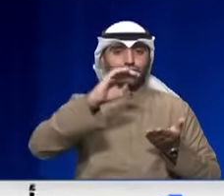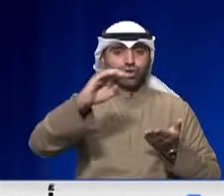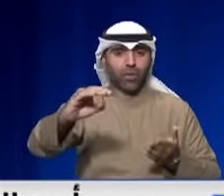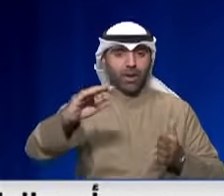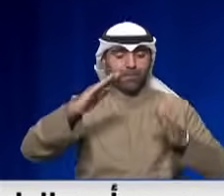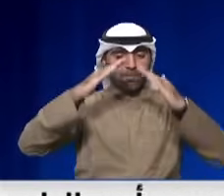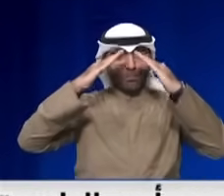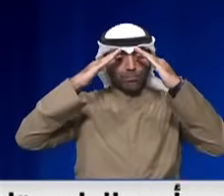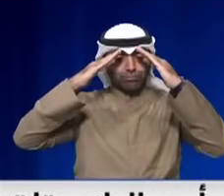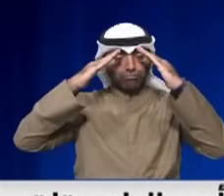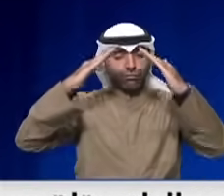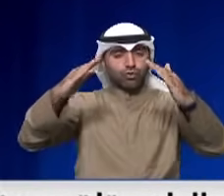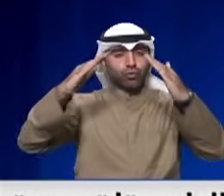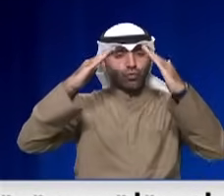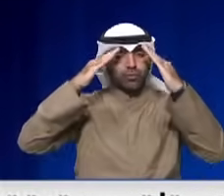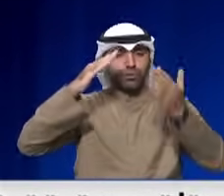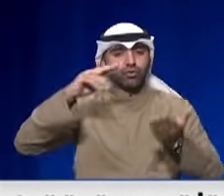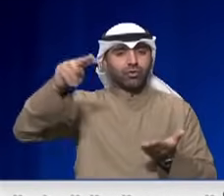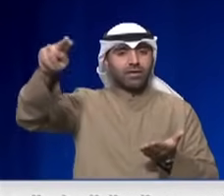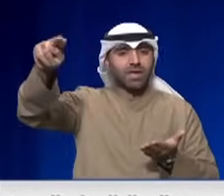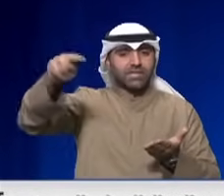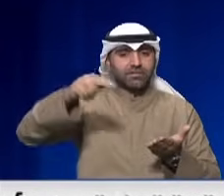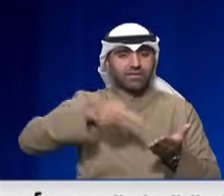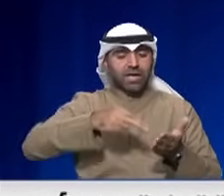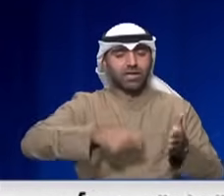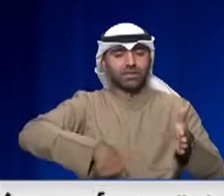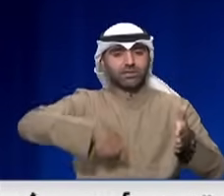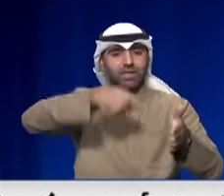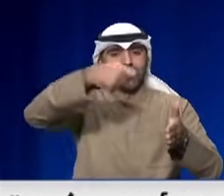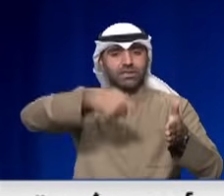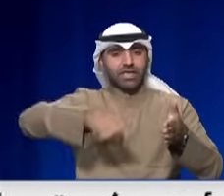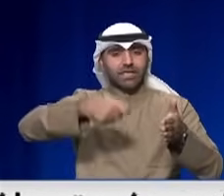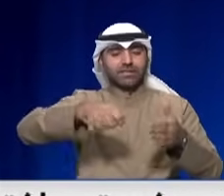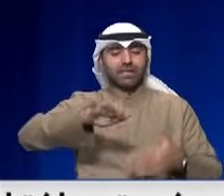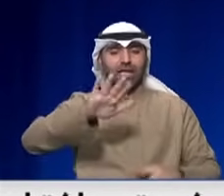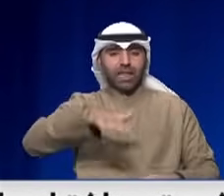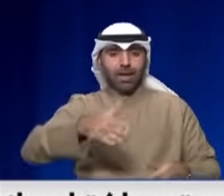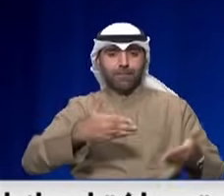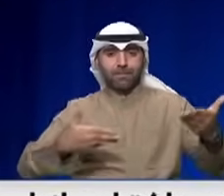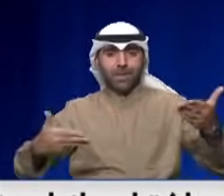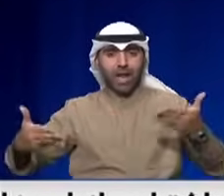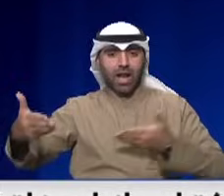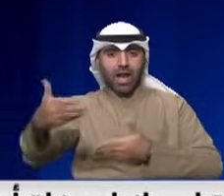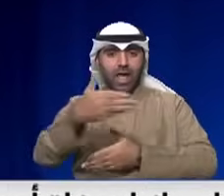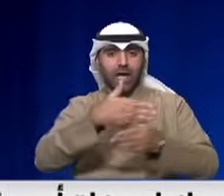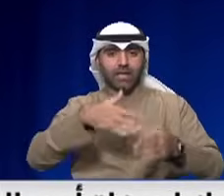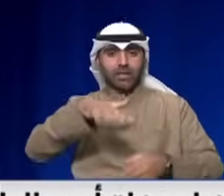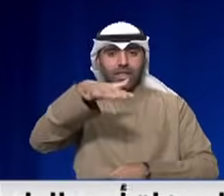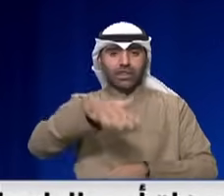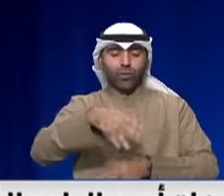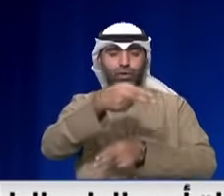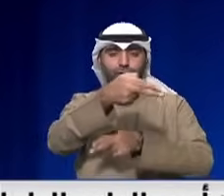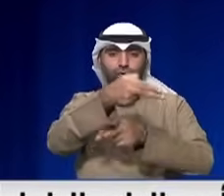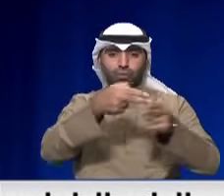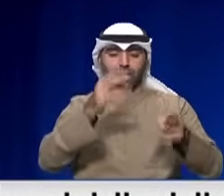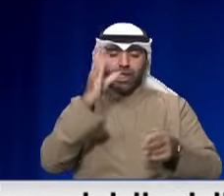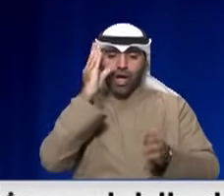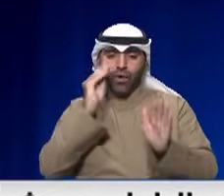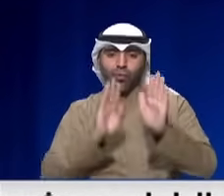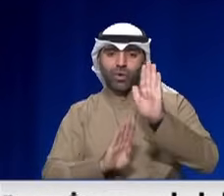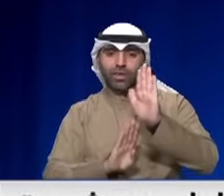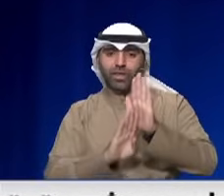ضمنها بالغ شكره وتقديره على ما عبر عنه من صادق مشاعر التعاطف والمواساه بهذا المصاب